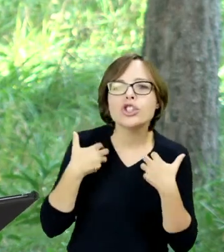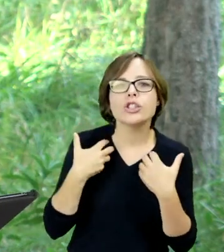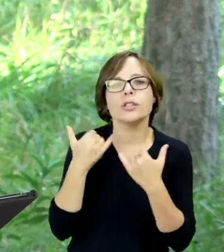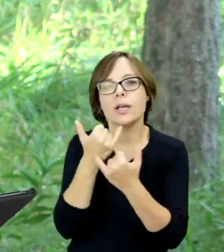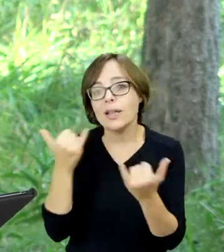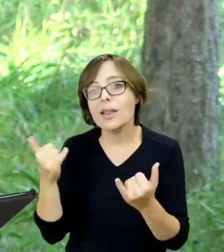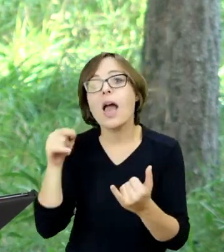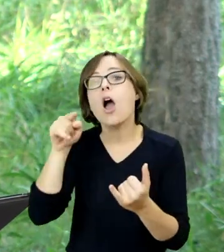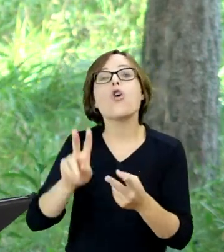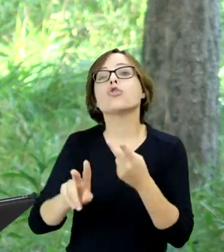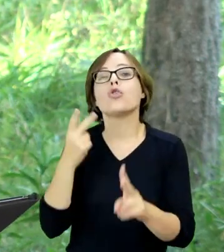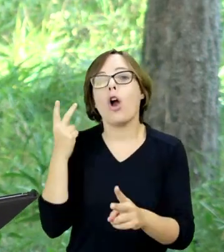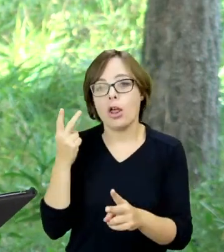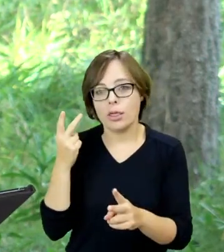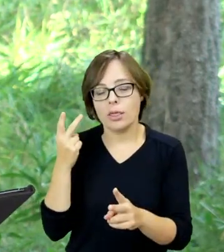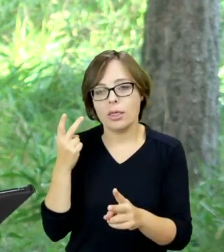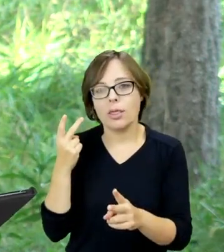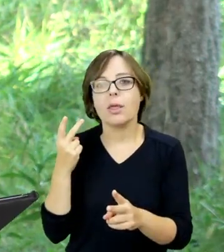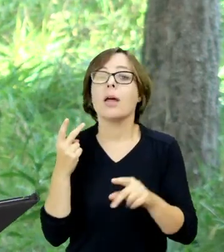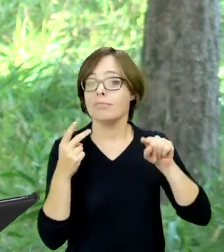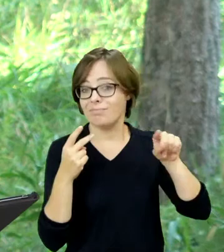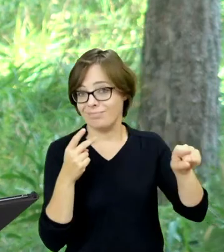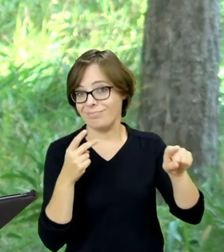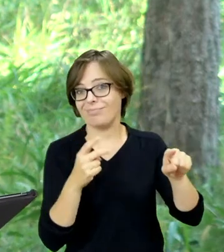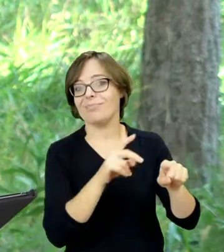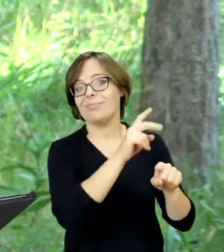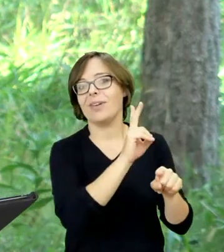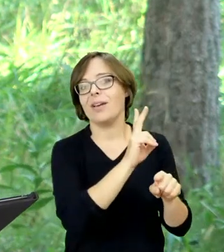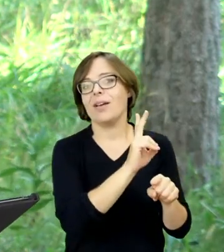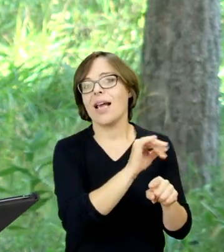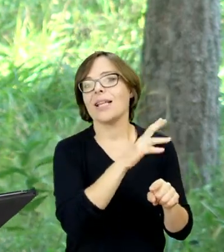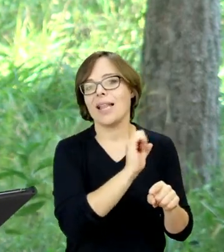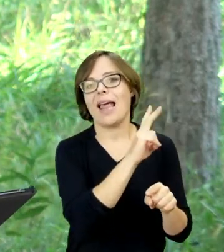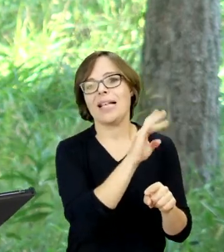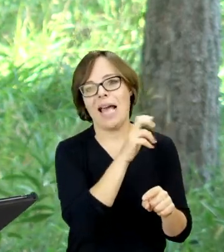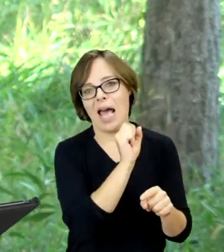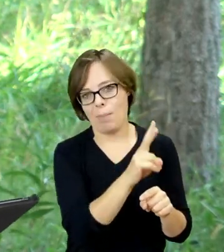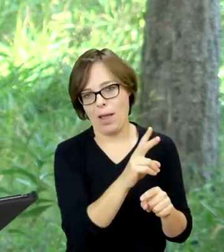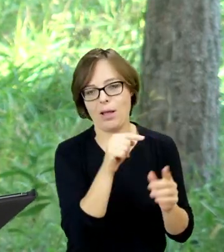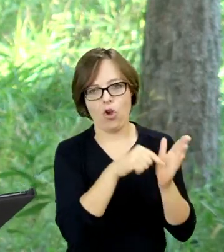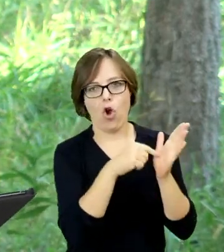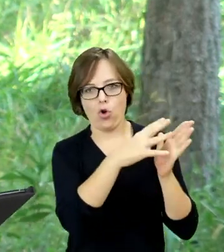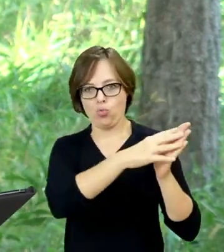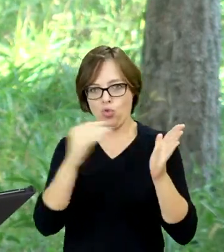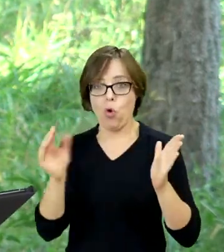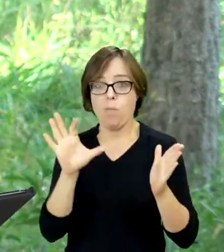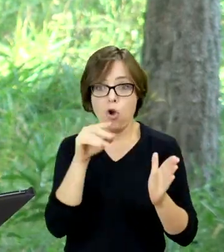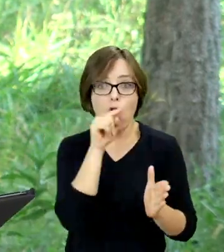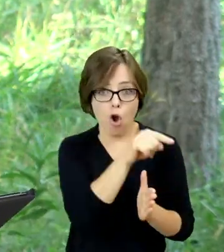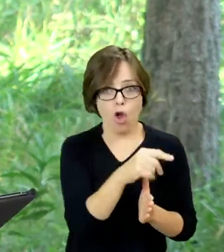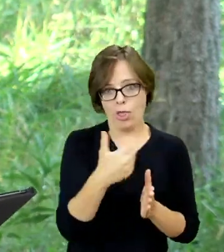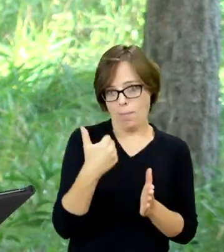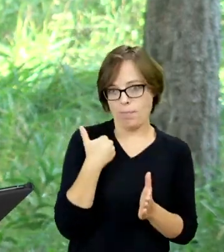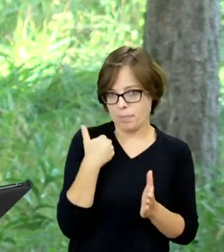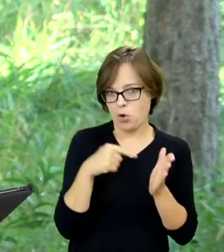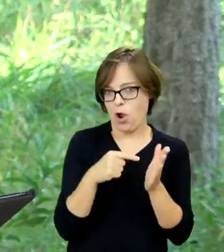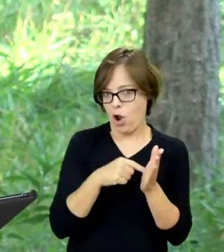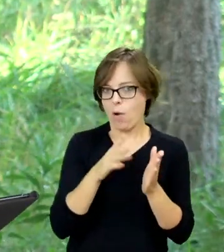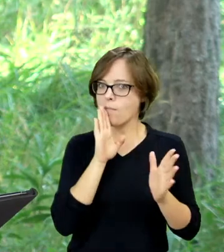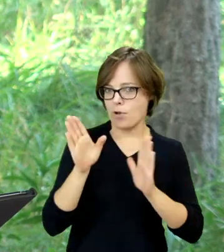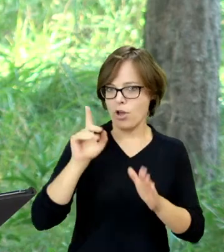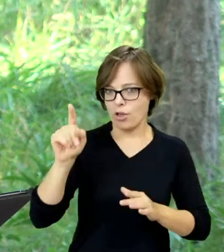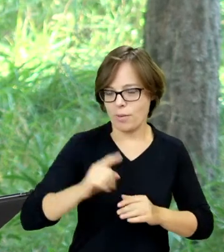szarmie ulubionej agentki Churchilla. Tego dziś nie rozstrzygniemy, ale dziś o godzinie 007 w nocy wchodzi do